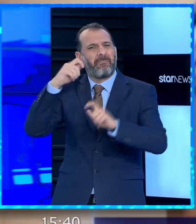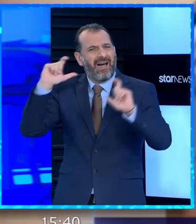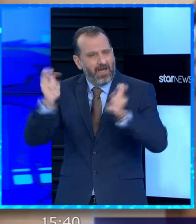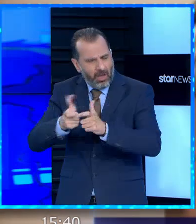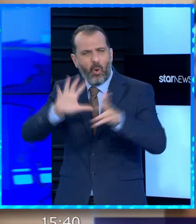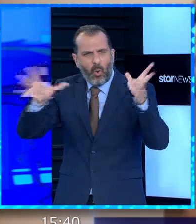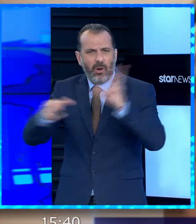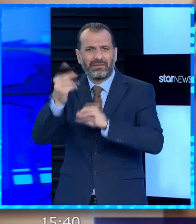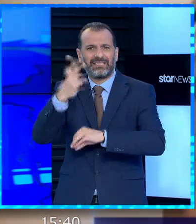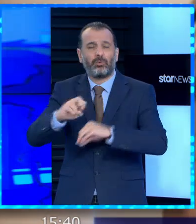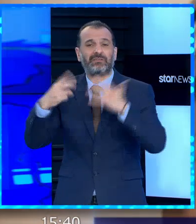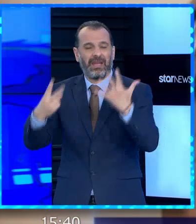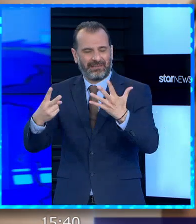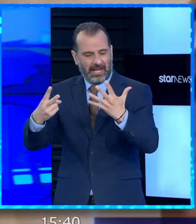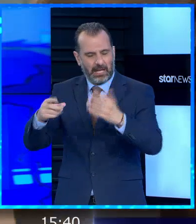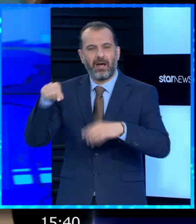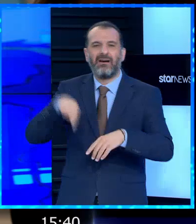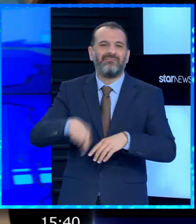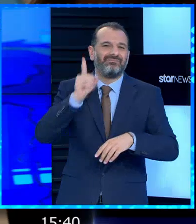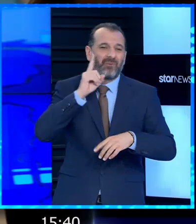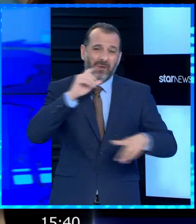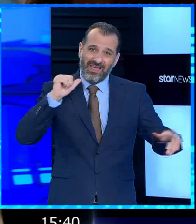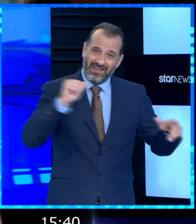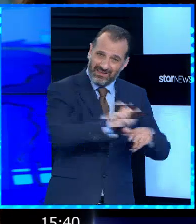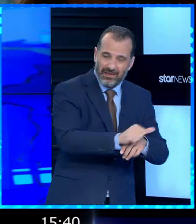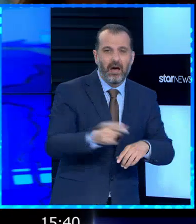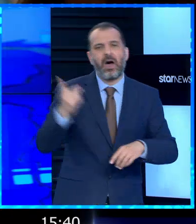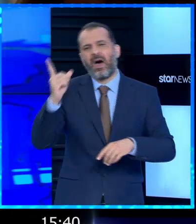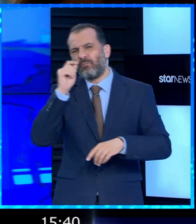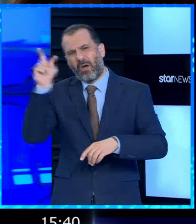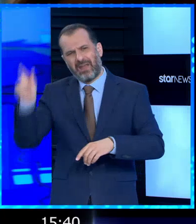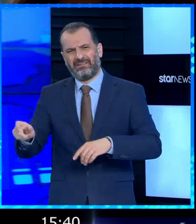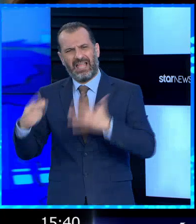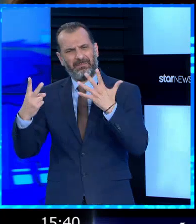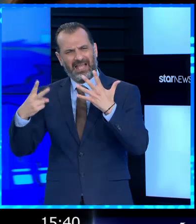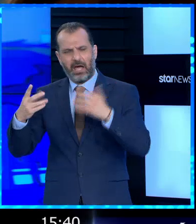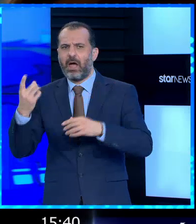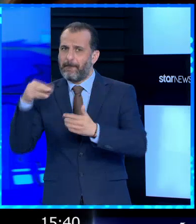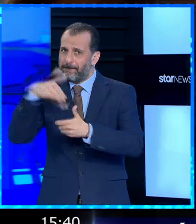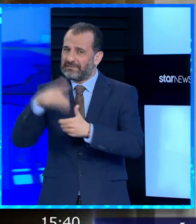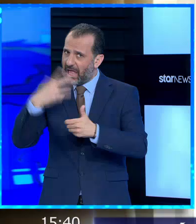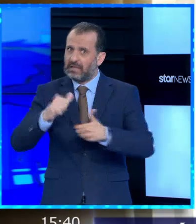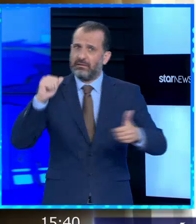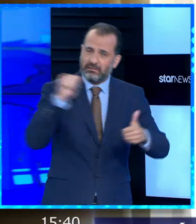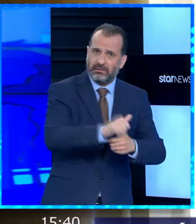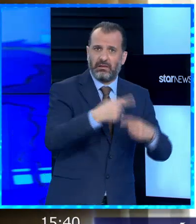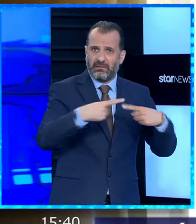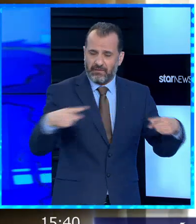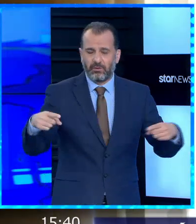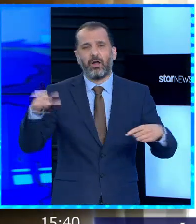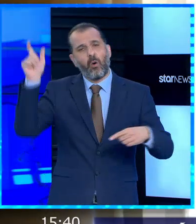12χρονης. Πορνογραφικό υλικό με την 12χρονη είχε στην κατοχή του ένας από τους 7 συλληφθέντες. Πρόκειται για